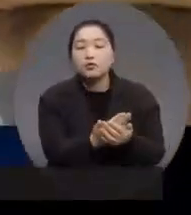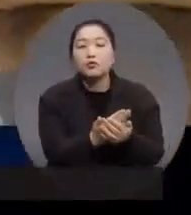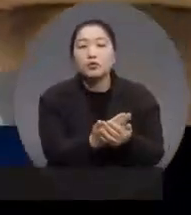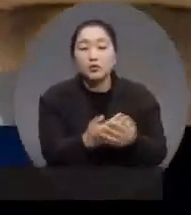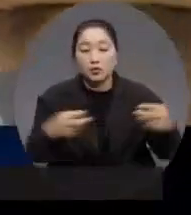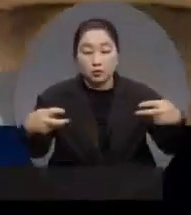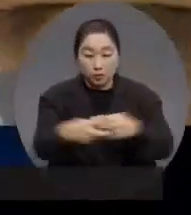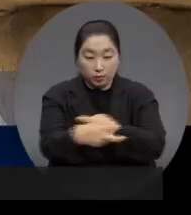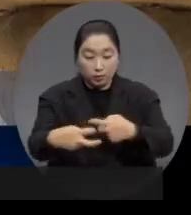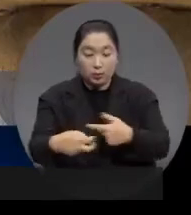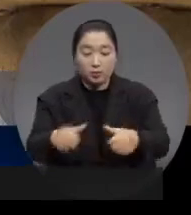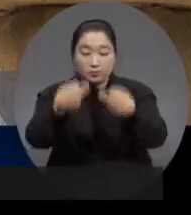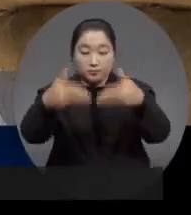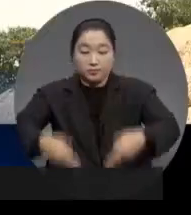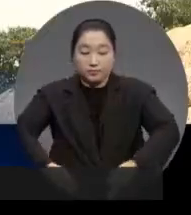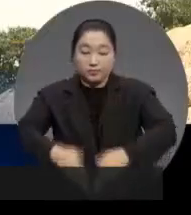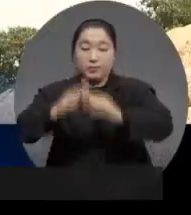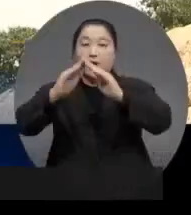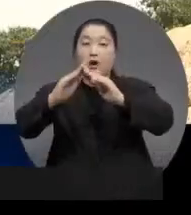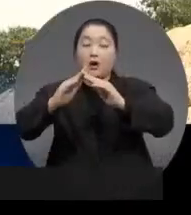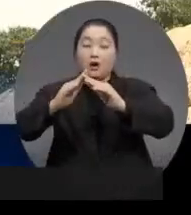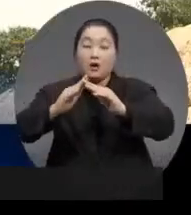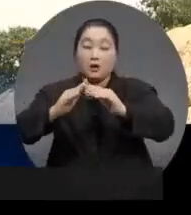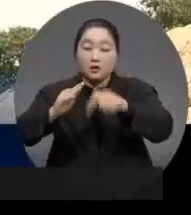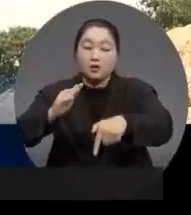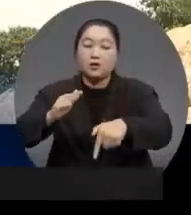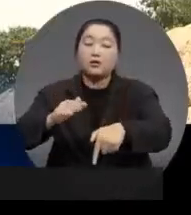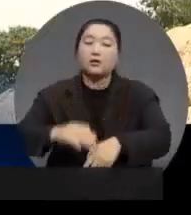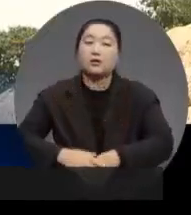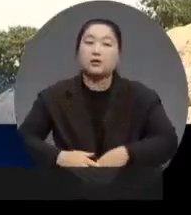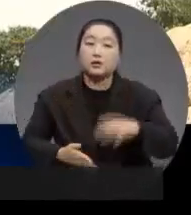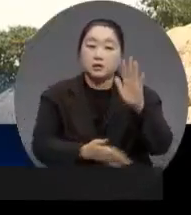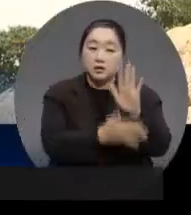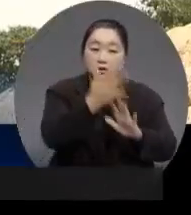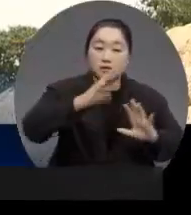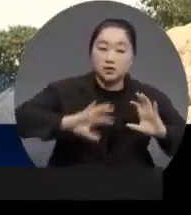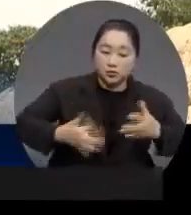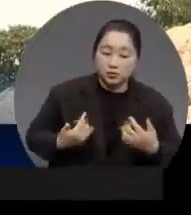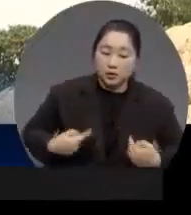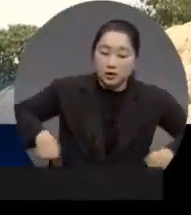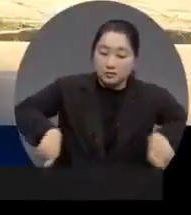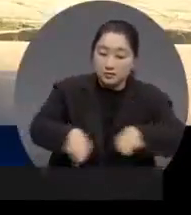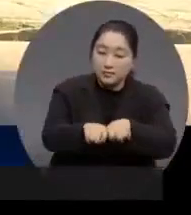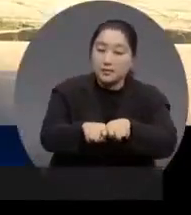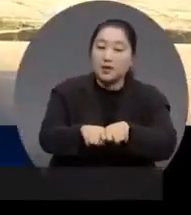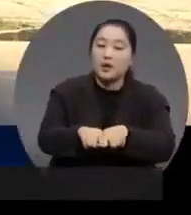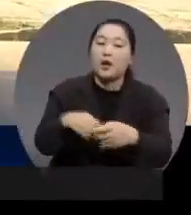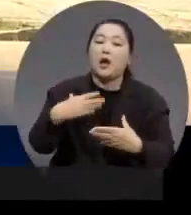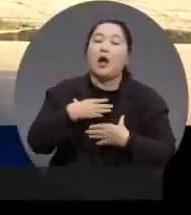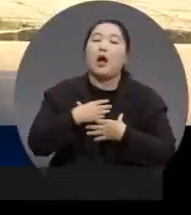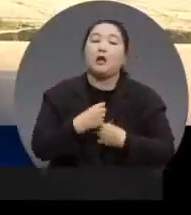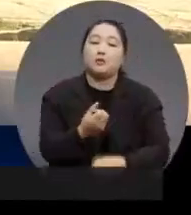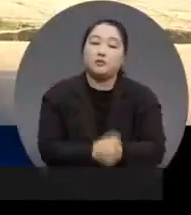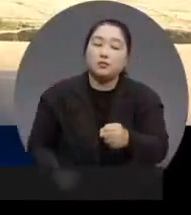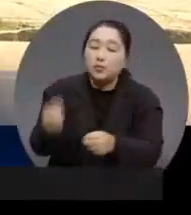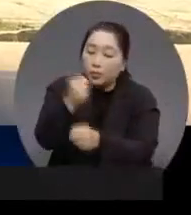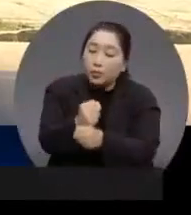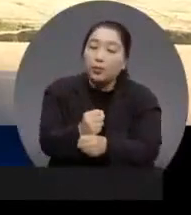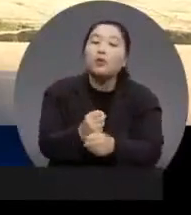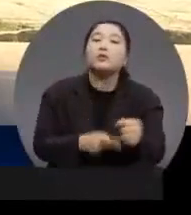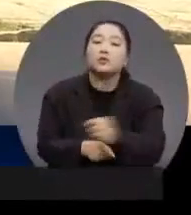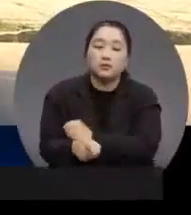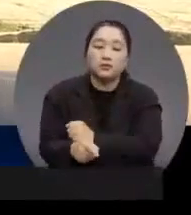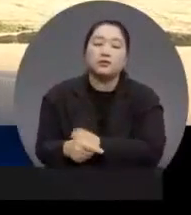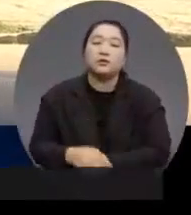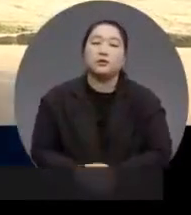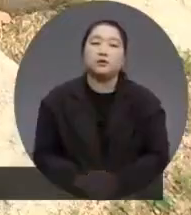우리 교통로상에 만들어졌던 고려 전기의 중요한 사찰에 대해서 시와 국가가 힘을 합쳐서 제대로 다시 안전하게 복원했다는 의미가